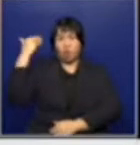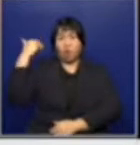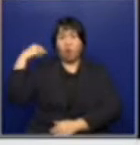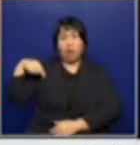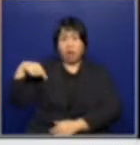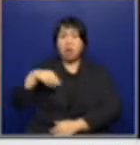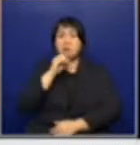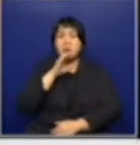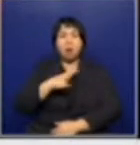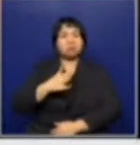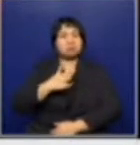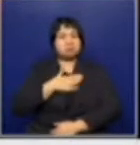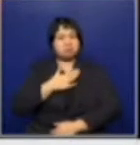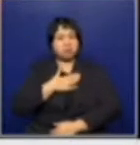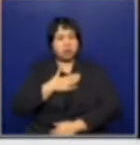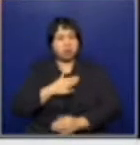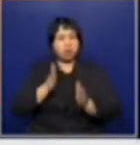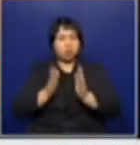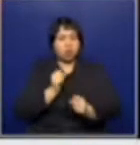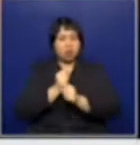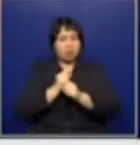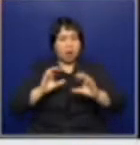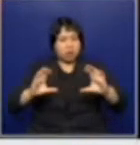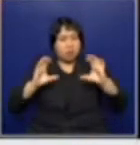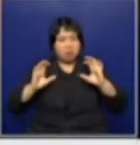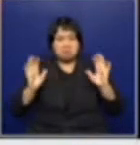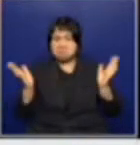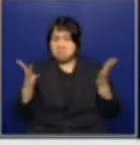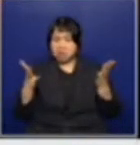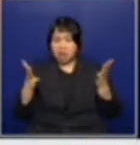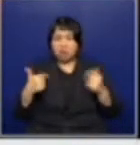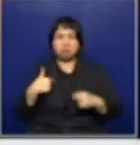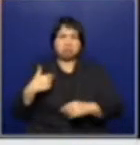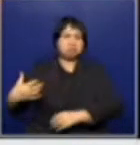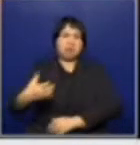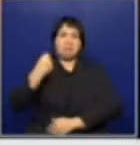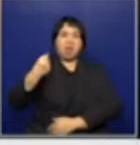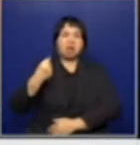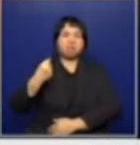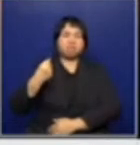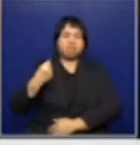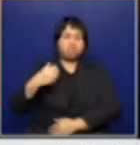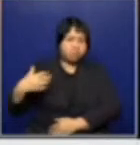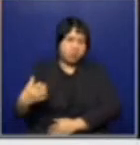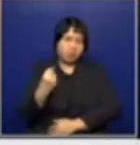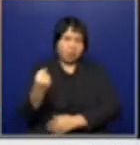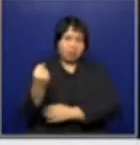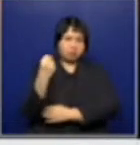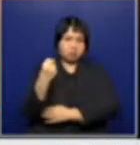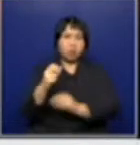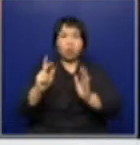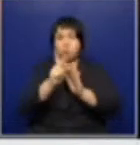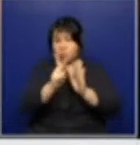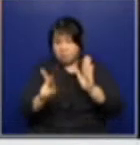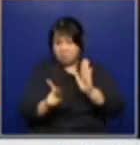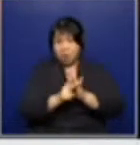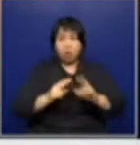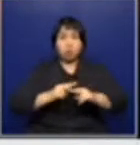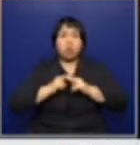บอกว่าฉันไม่ใช่เป็นเจ้าที่อื่นของรัฐเนี่ยใช้อำนาจเบ็ดเสร็จเด็ดขาดอำนาจตามกฎหมายที่ออกเ